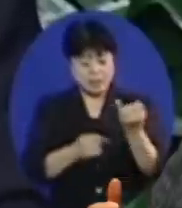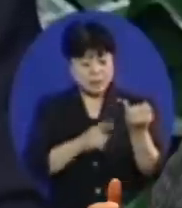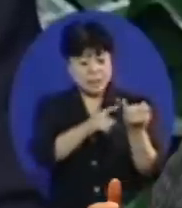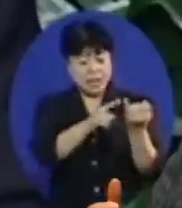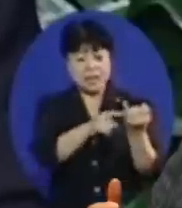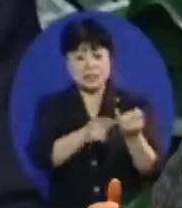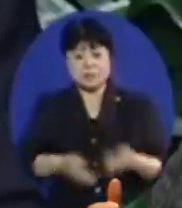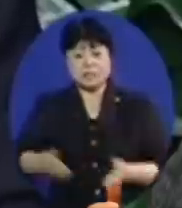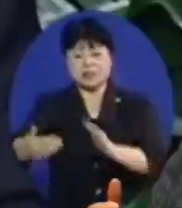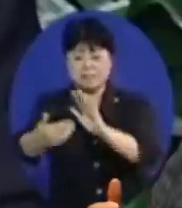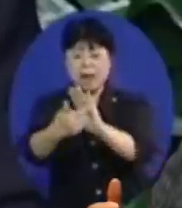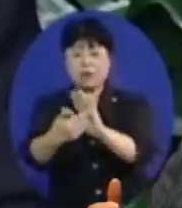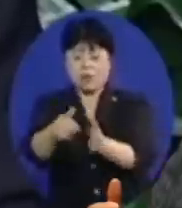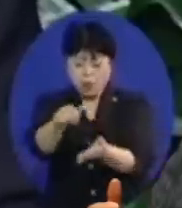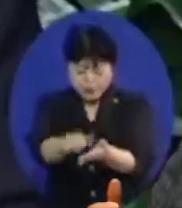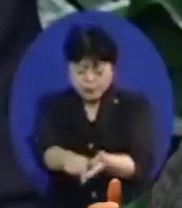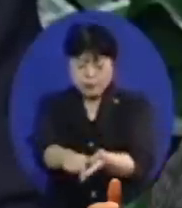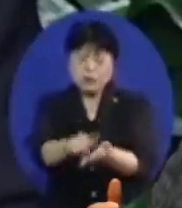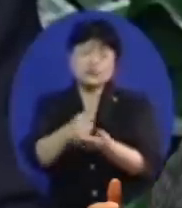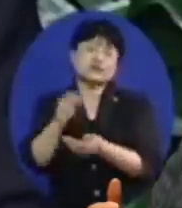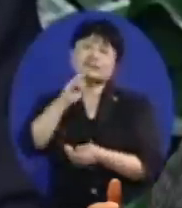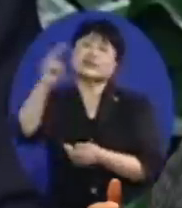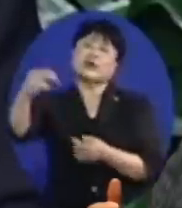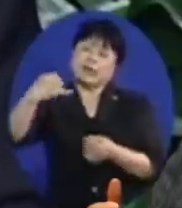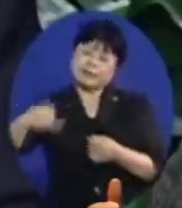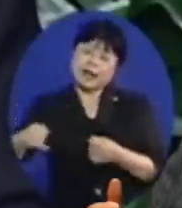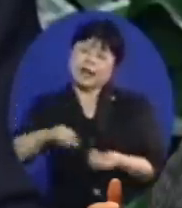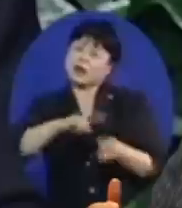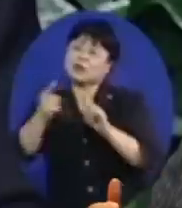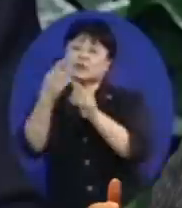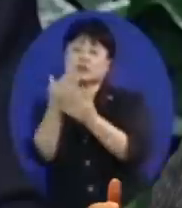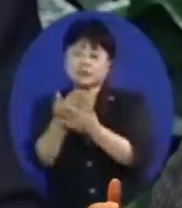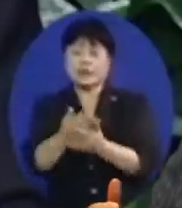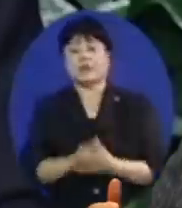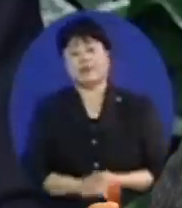예수님 길을 막고 앞에 엎드렸습니다. 주여 내 딸을 고쳐주소서.